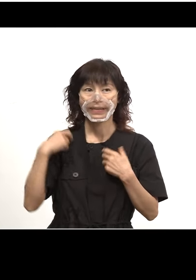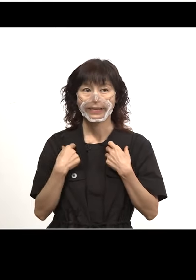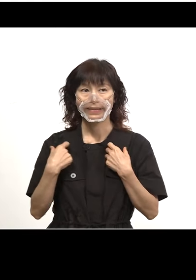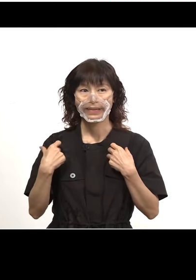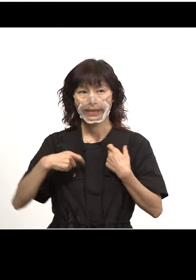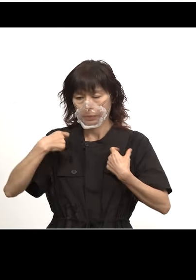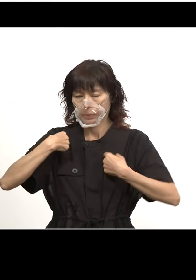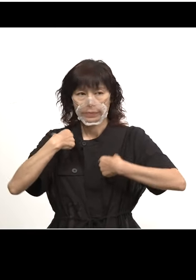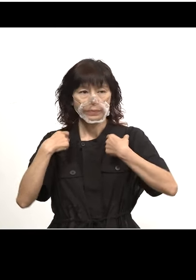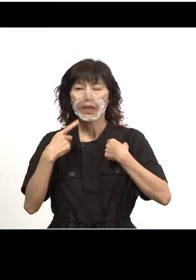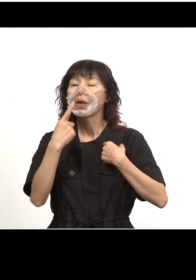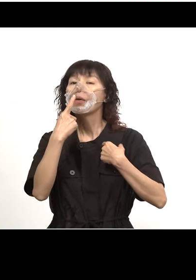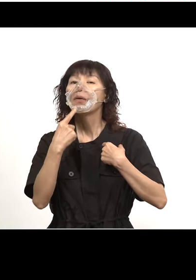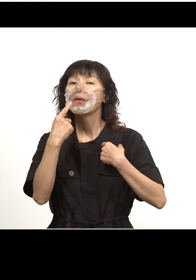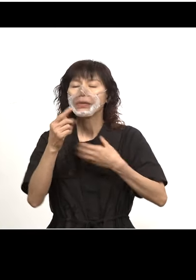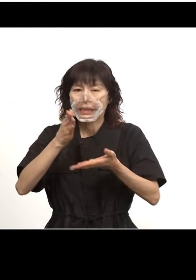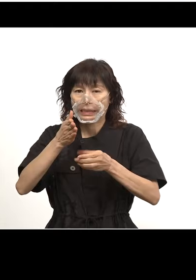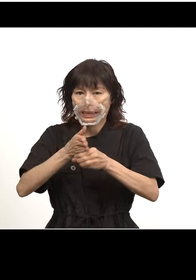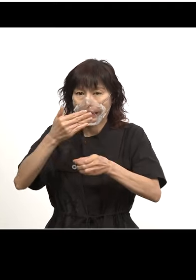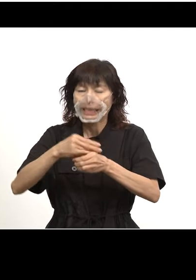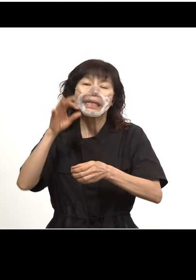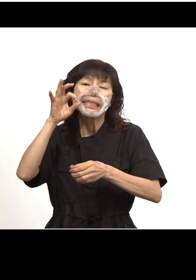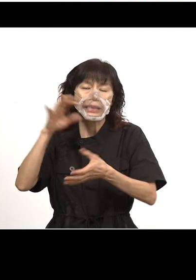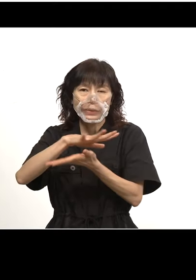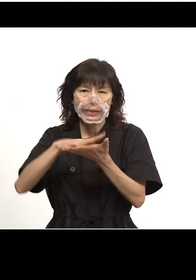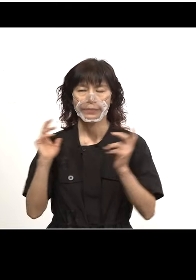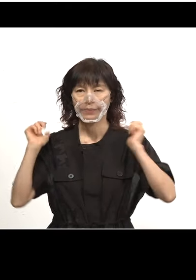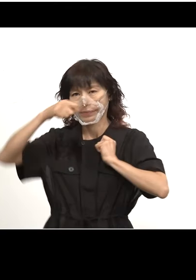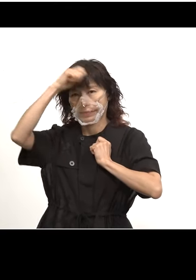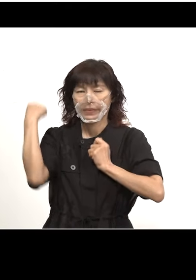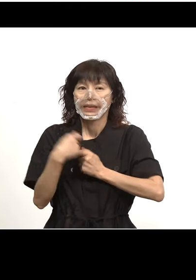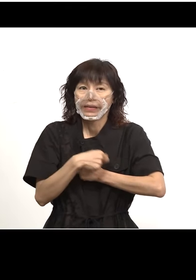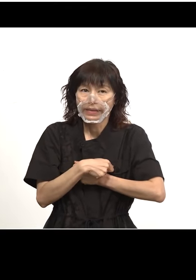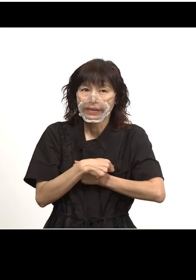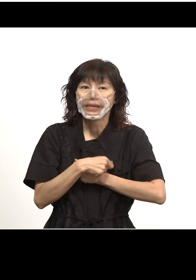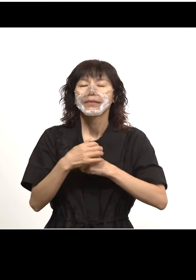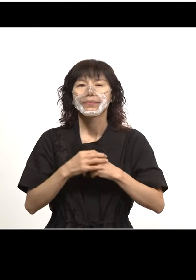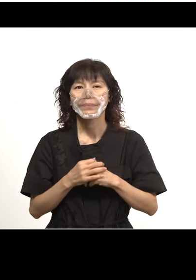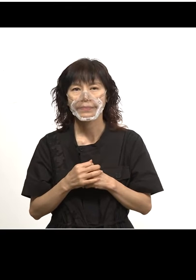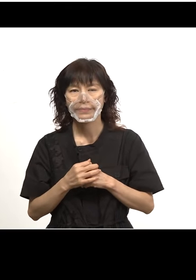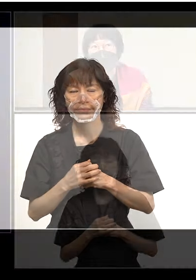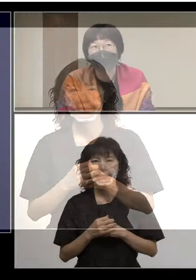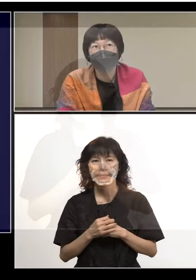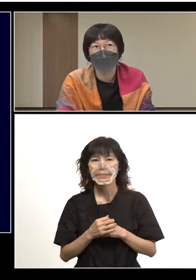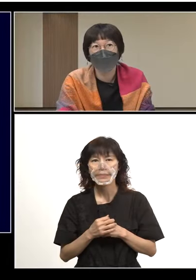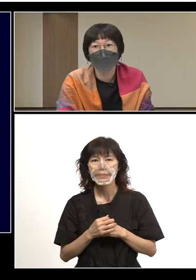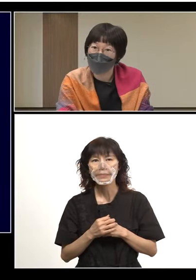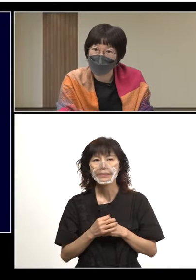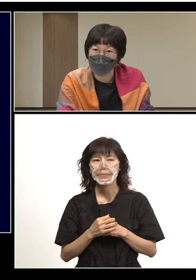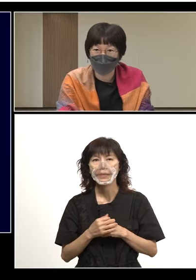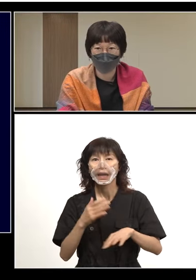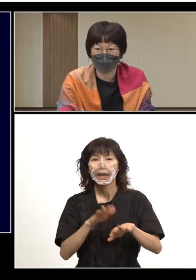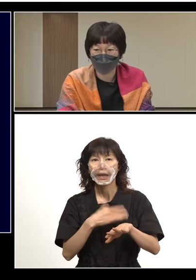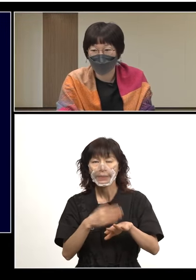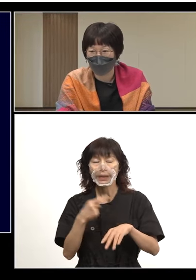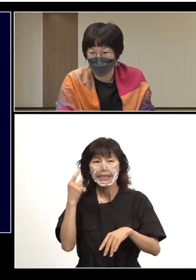個紅色、橙色、紫色混合嘅披肩啊。咁啊，係啦，頭先都有介